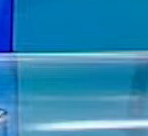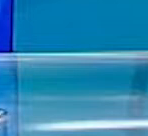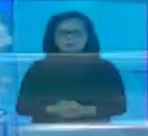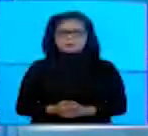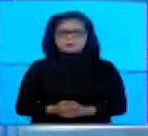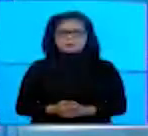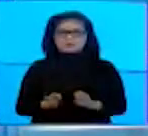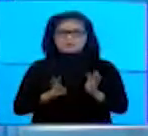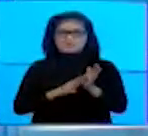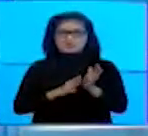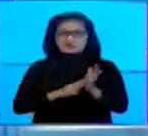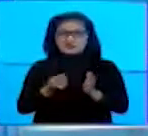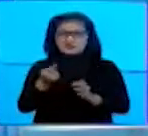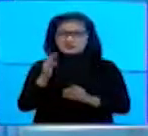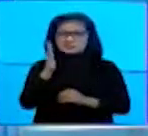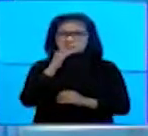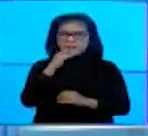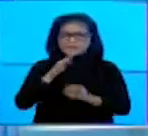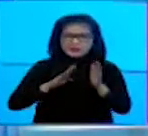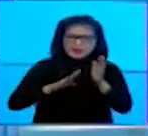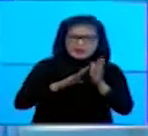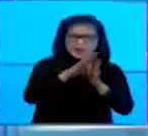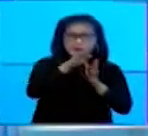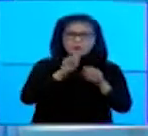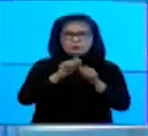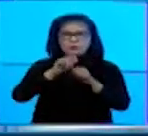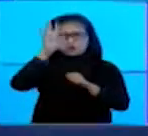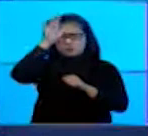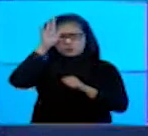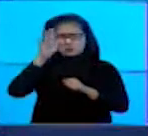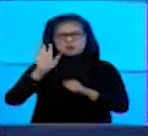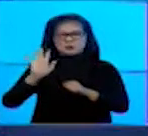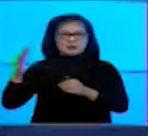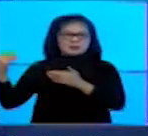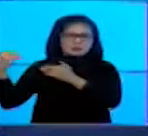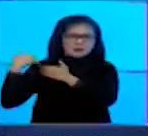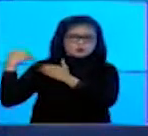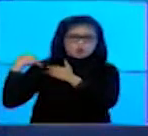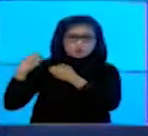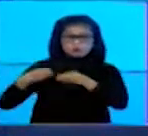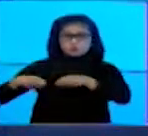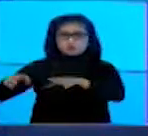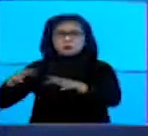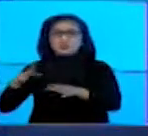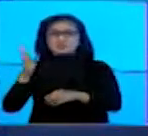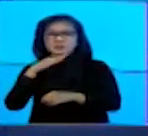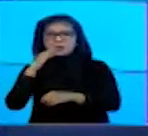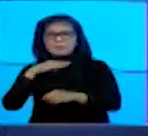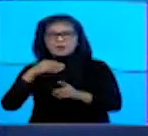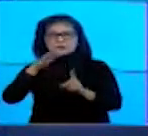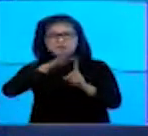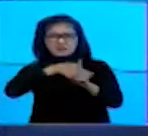Anda masih bersama kami, pemirsa. Dipicu kenaikan harga cabai membuat segelintir orang tidak bertanggung jawab menjual cabai yang dicat